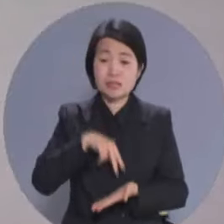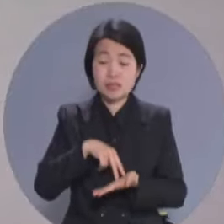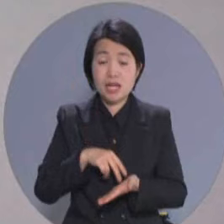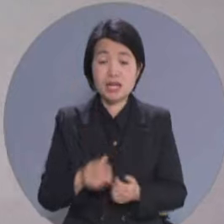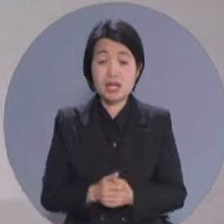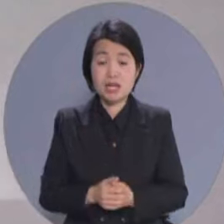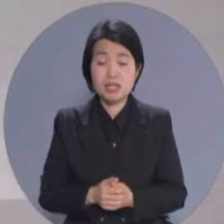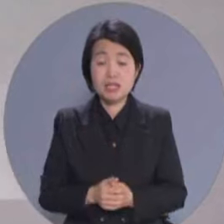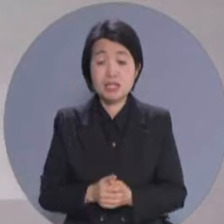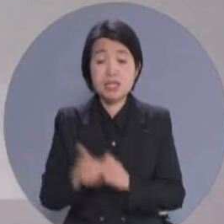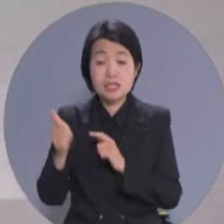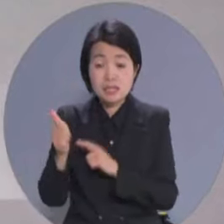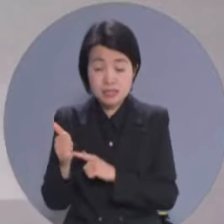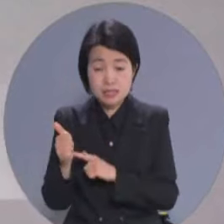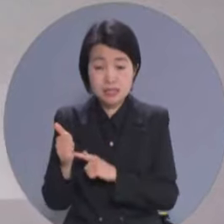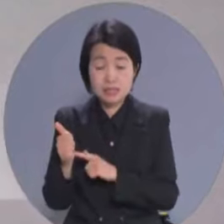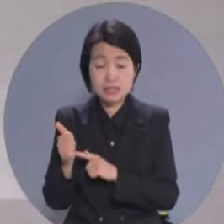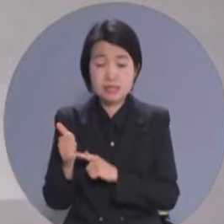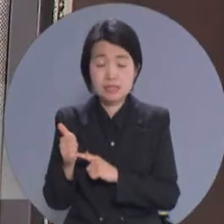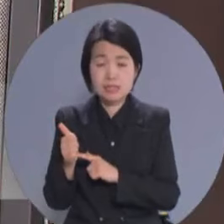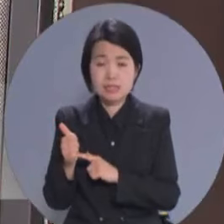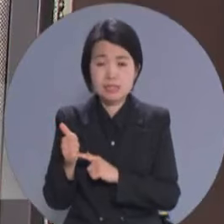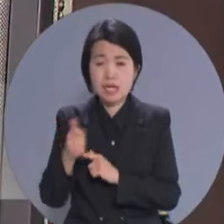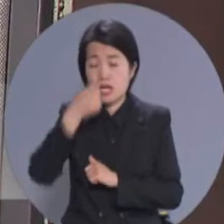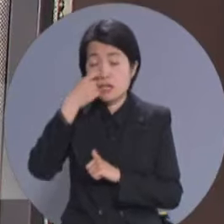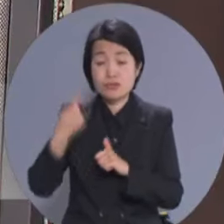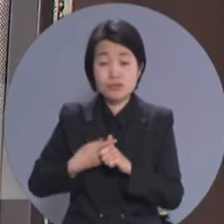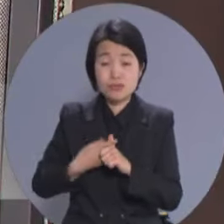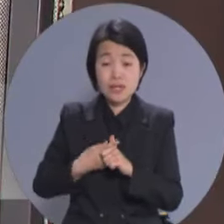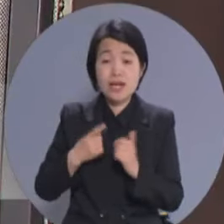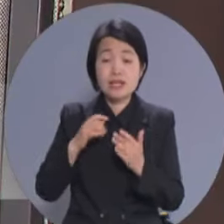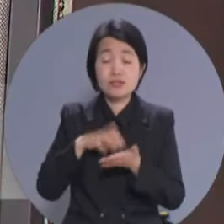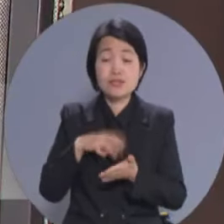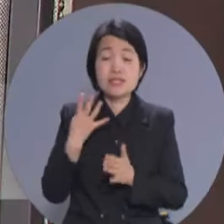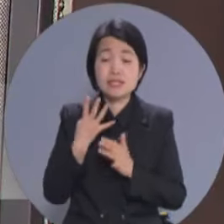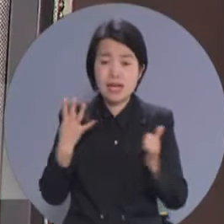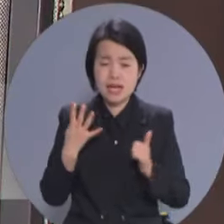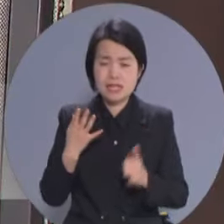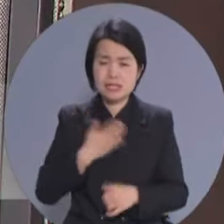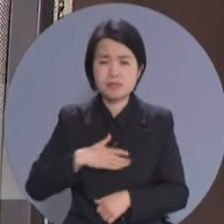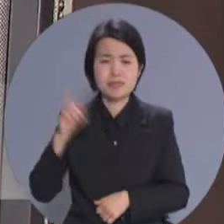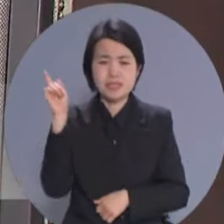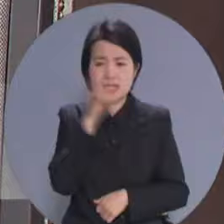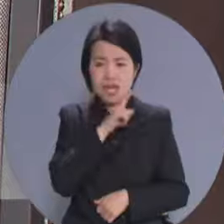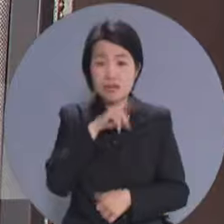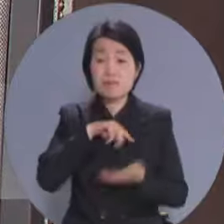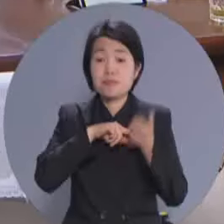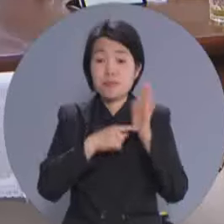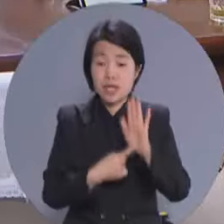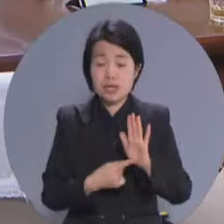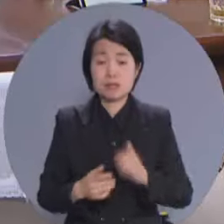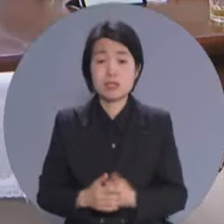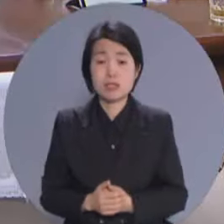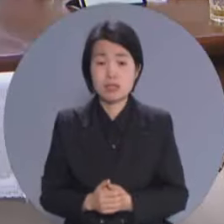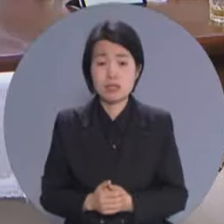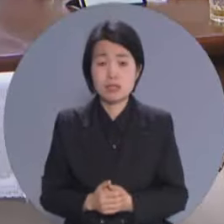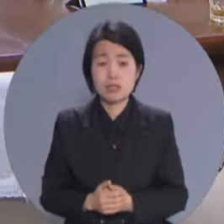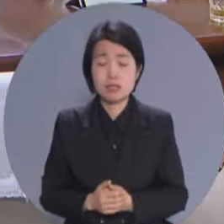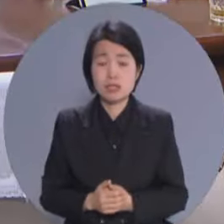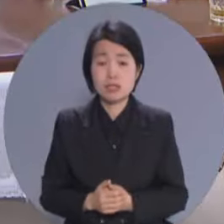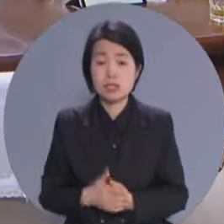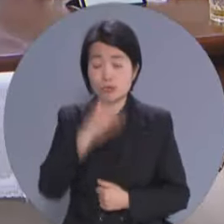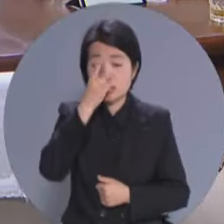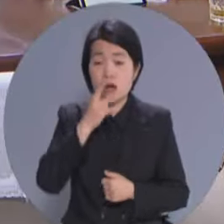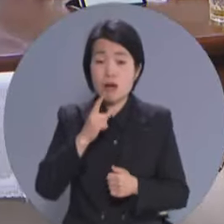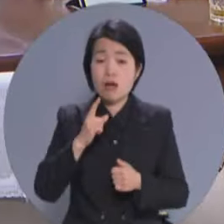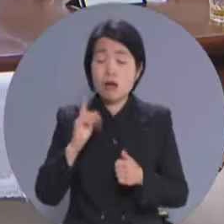특히 소병철 의원이 직접 언급한 4명의 시도 의원들은 강한 불쾌감을 감추지 못하고 있습니다. 순천시의